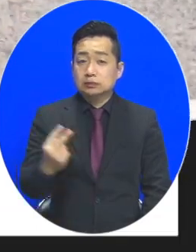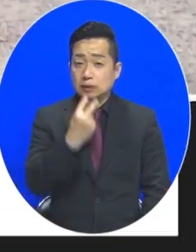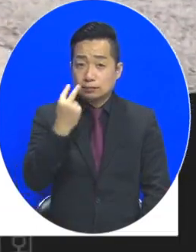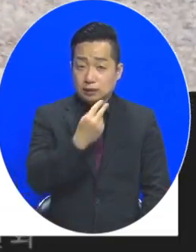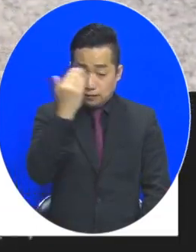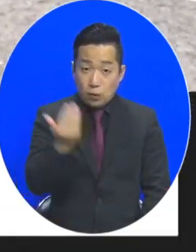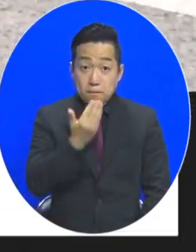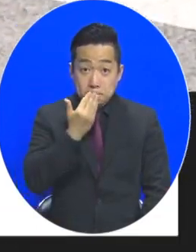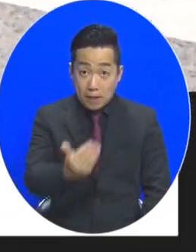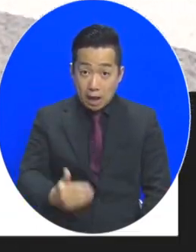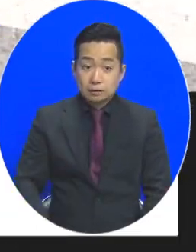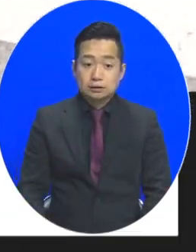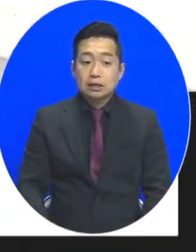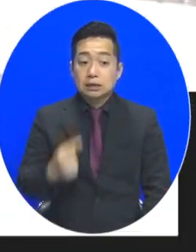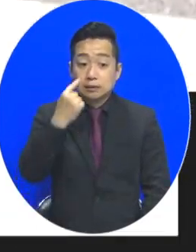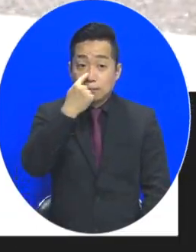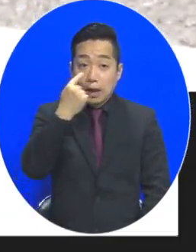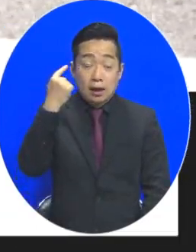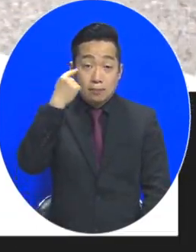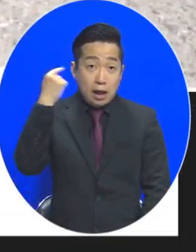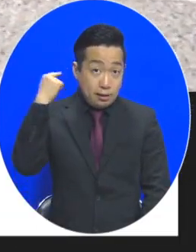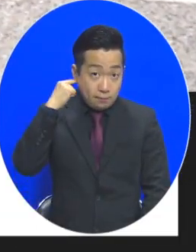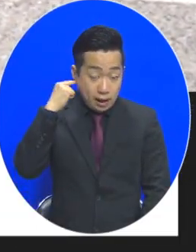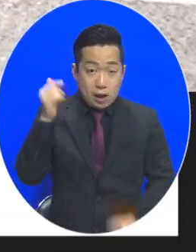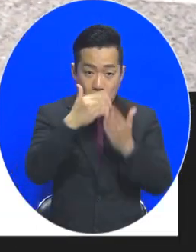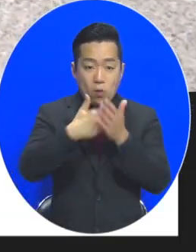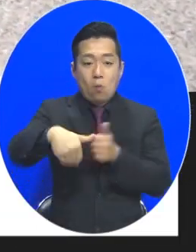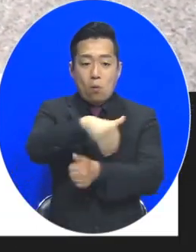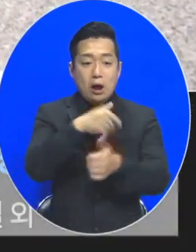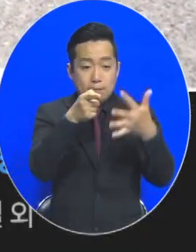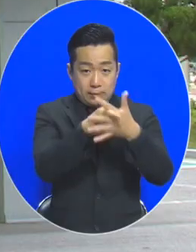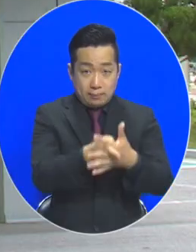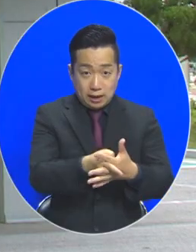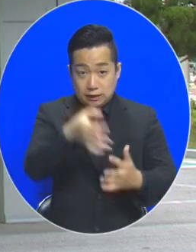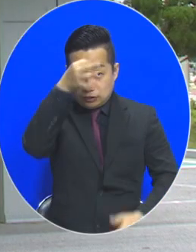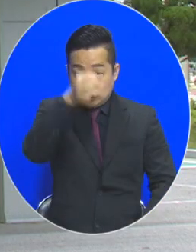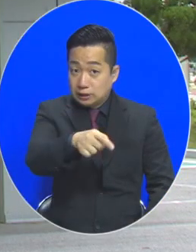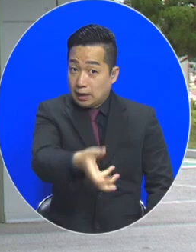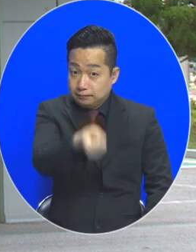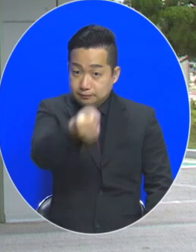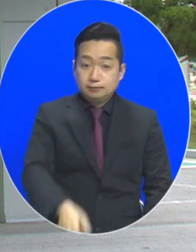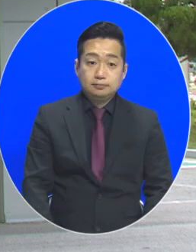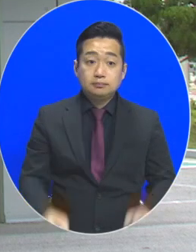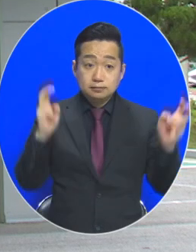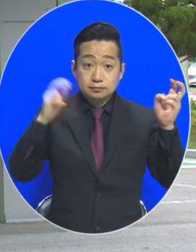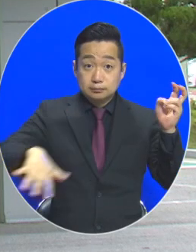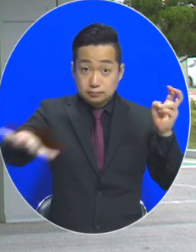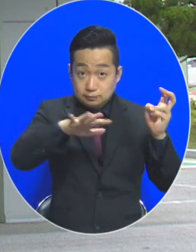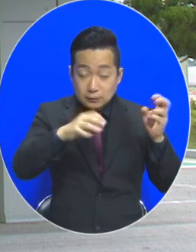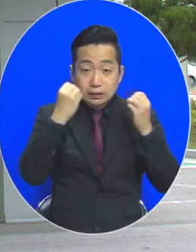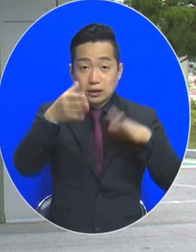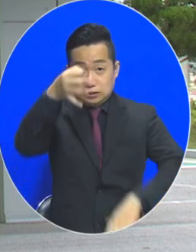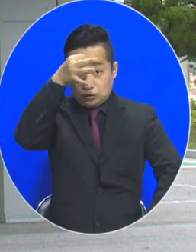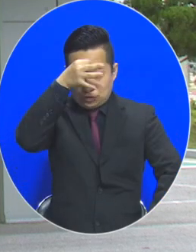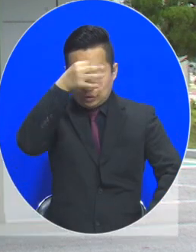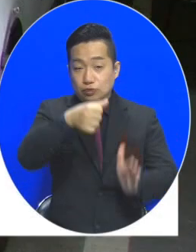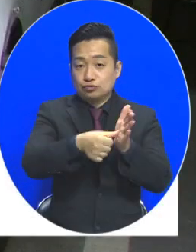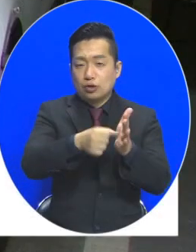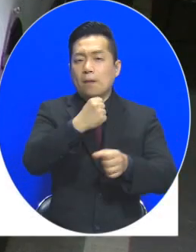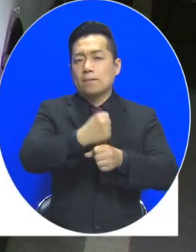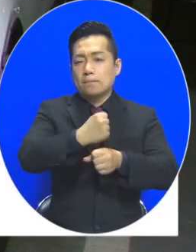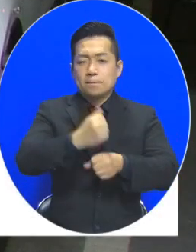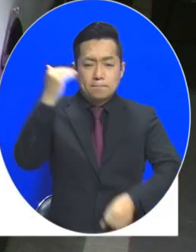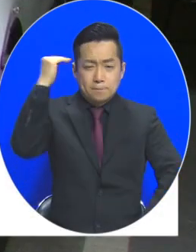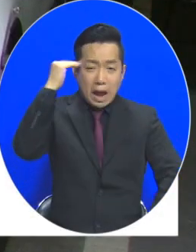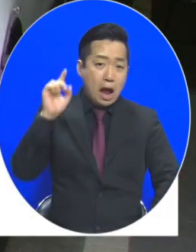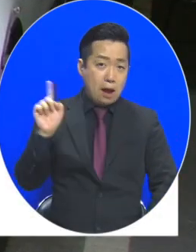냄새까지 맡을 수 있는 시청각 환경인지 솔루션을 탑재하였습니다 이들 기업 모두 새로운 기술과 제품 개발에